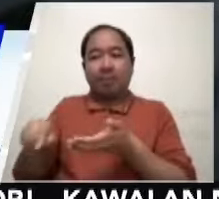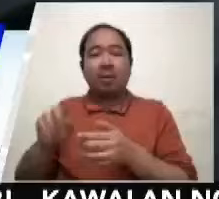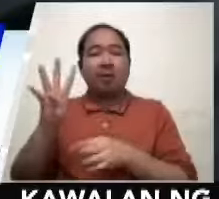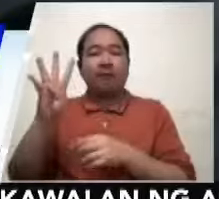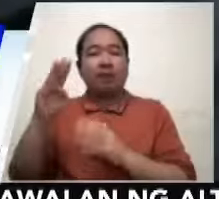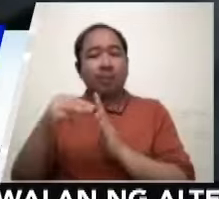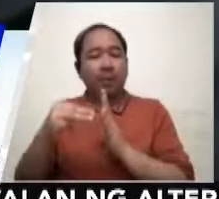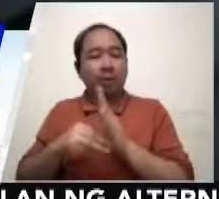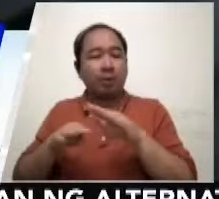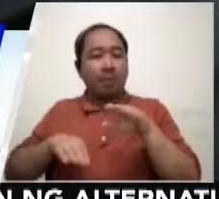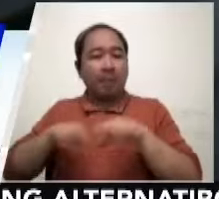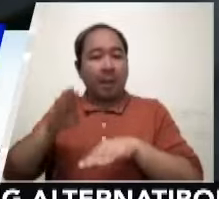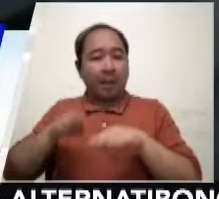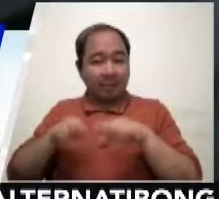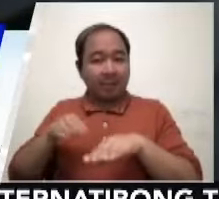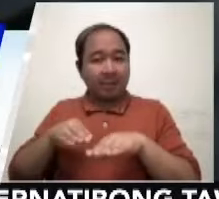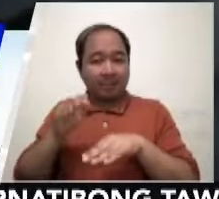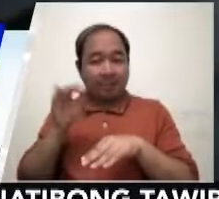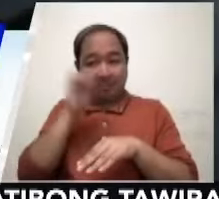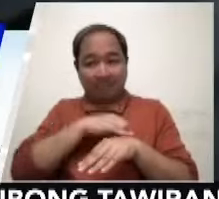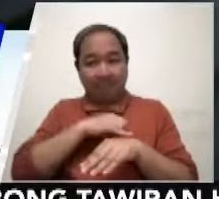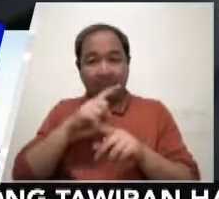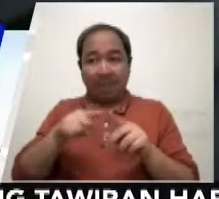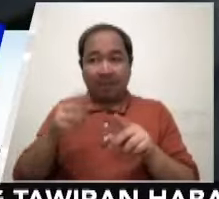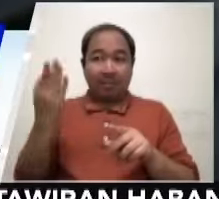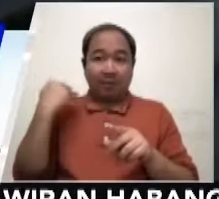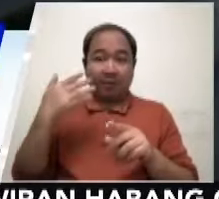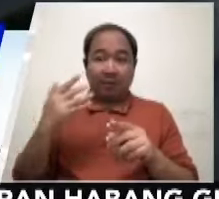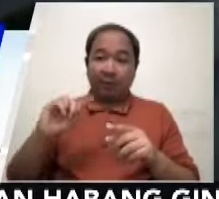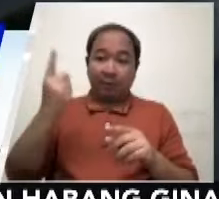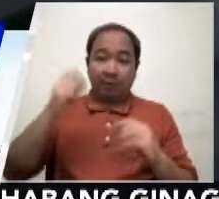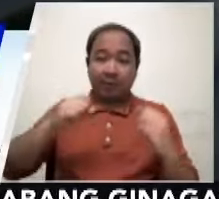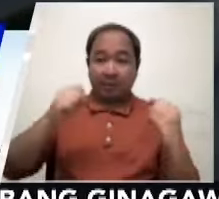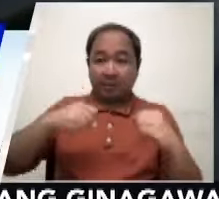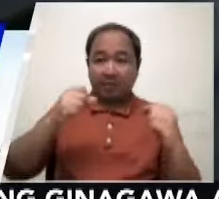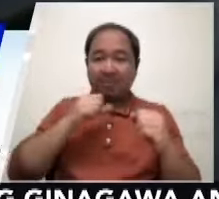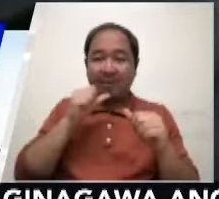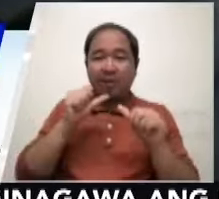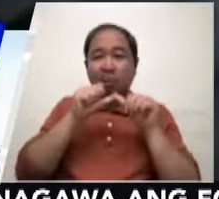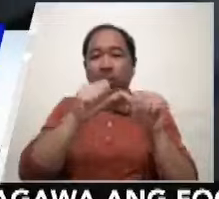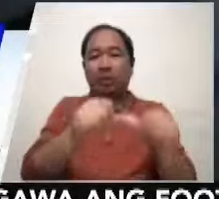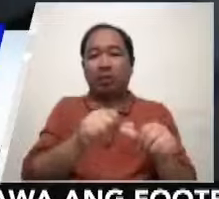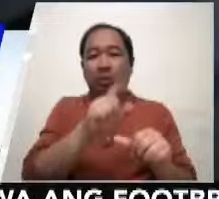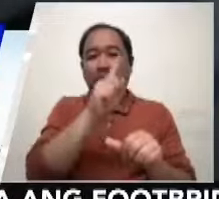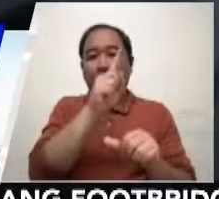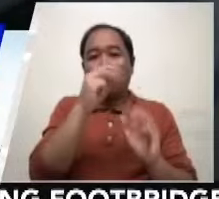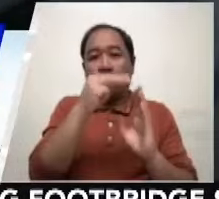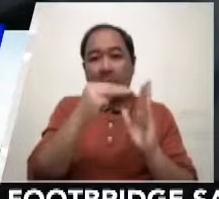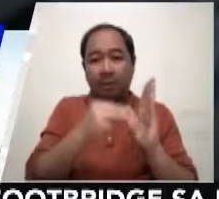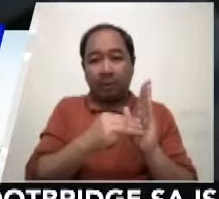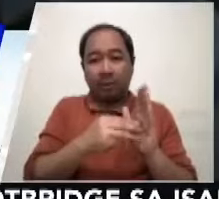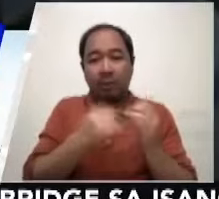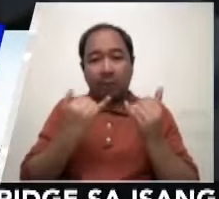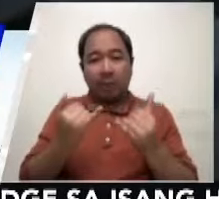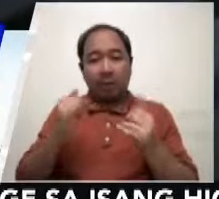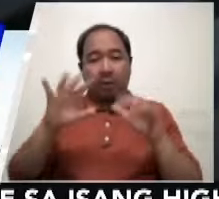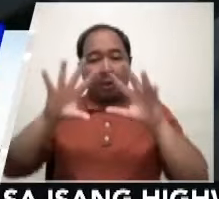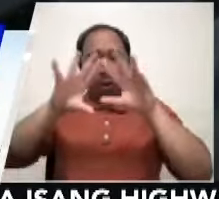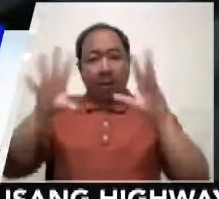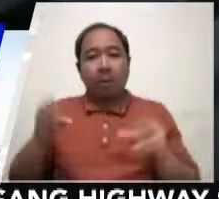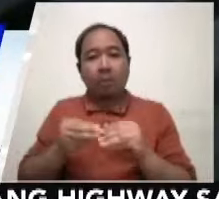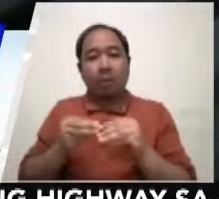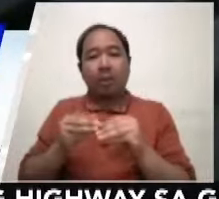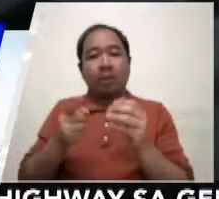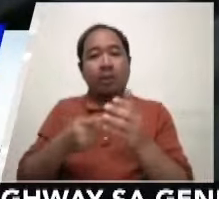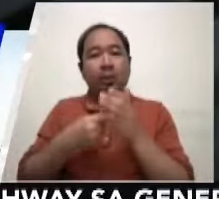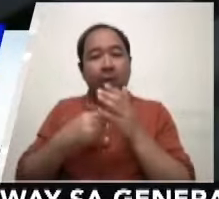nag-push through yung unang usapan dun sa 1 million, ang naging whole amount na nahiningi the next day was